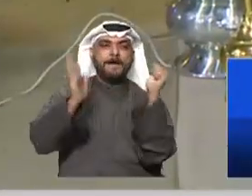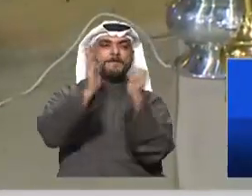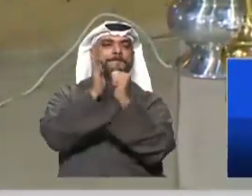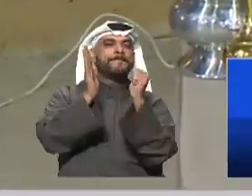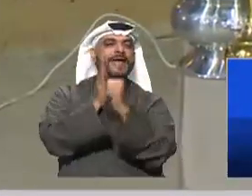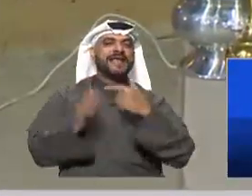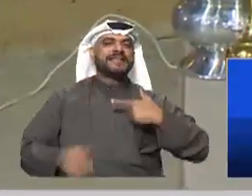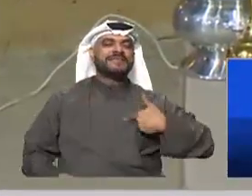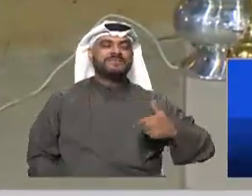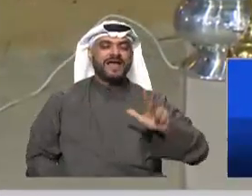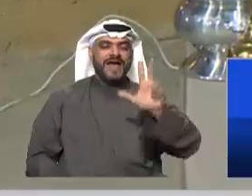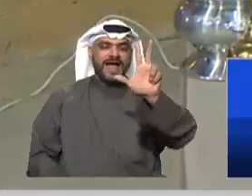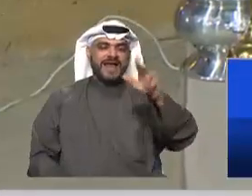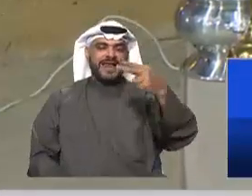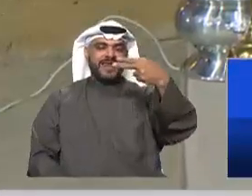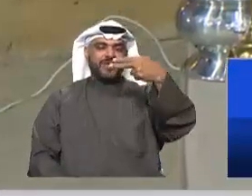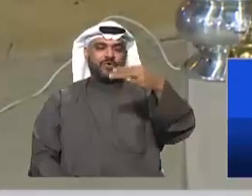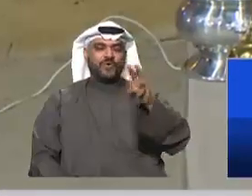والازياء